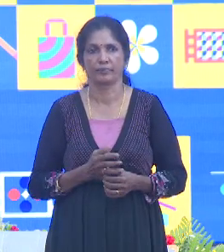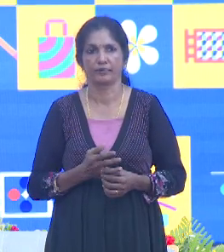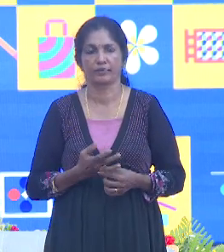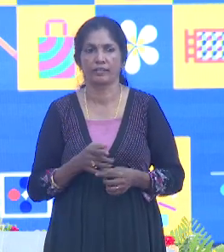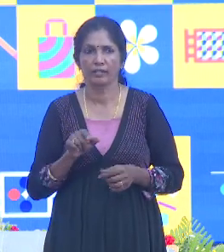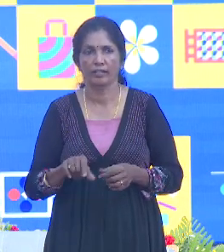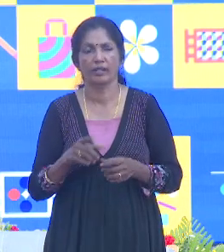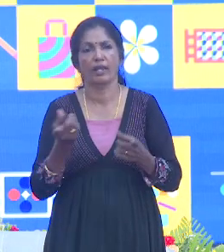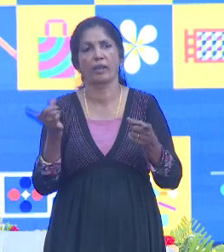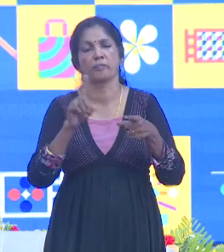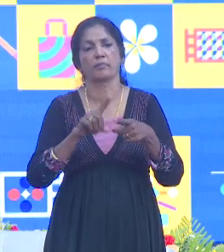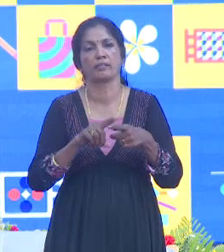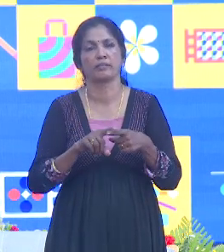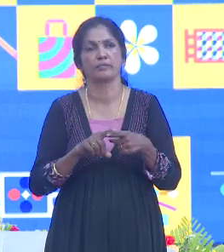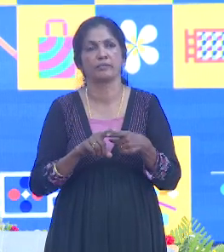അങ്ങനെ വന്നപ്പോൾ